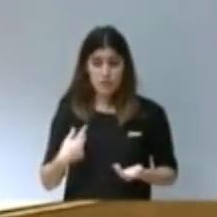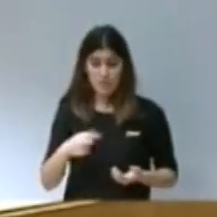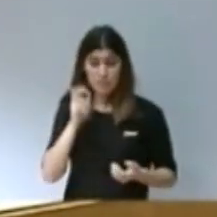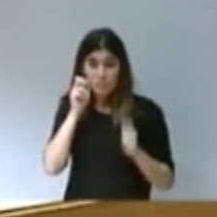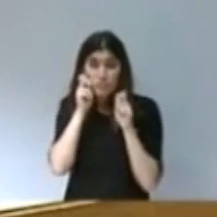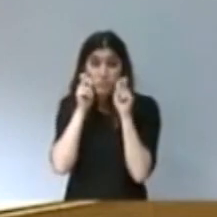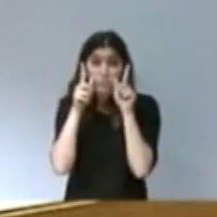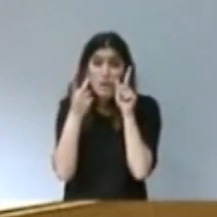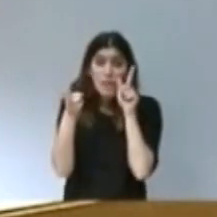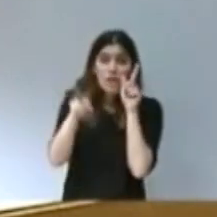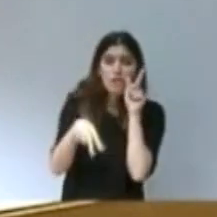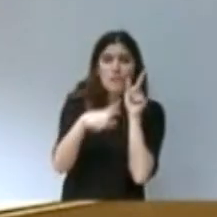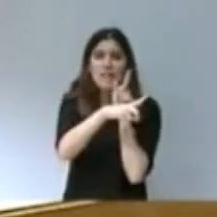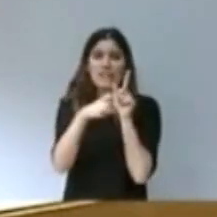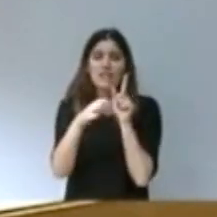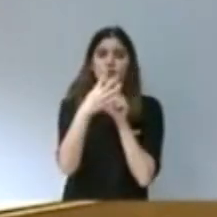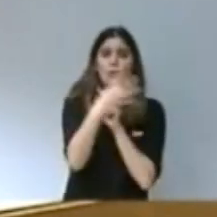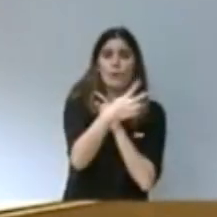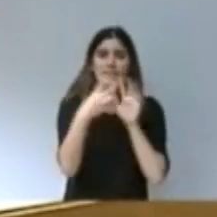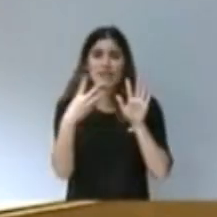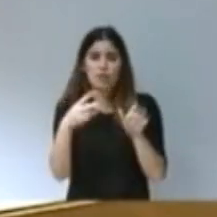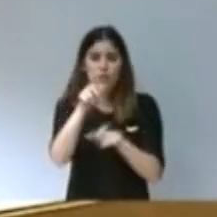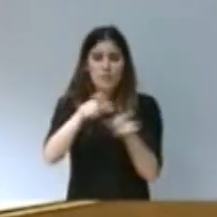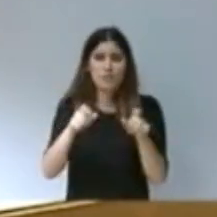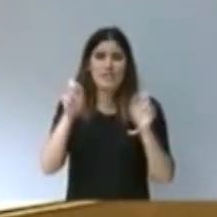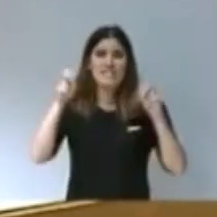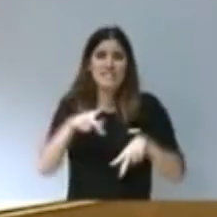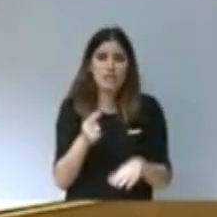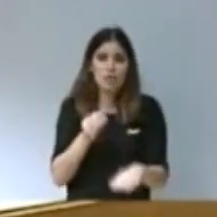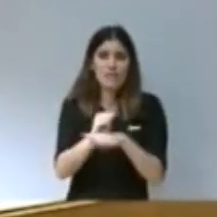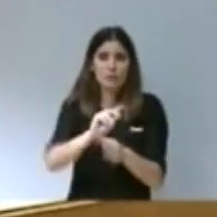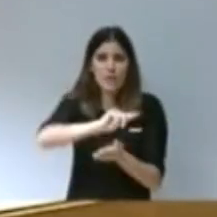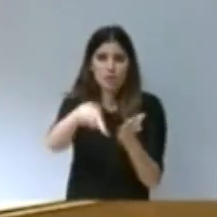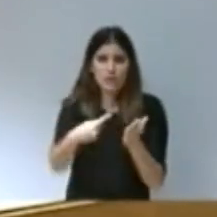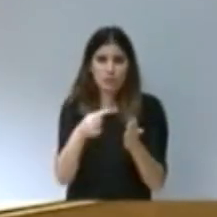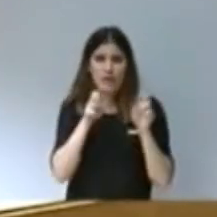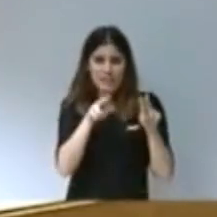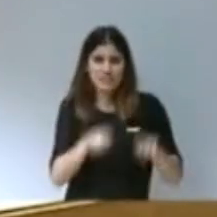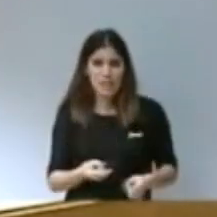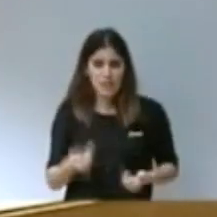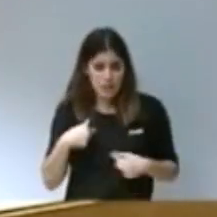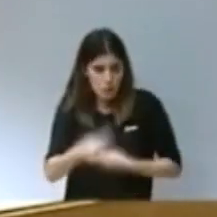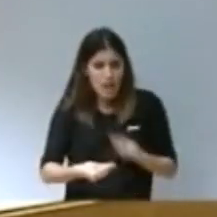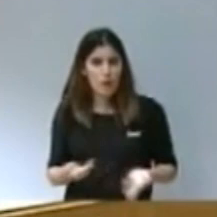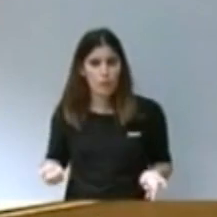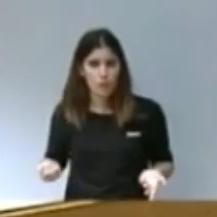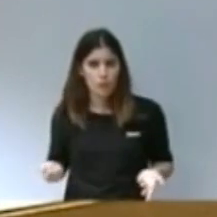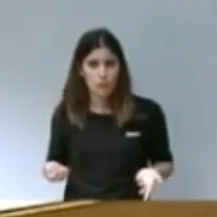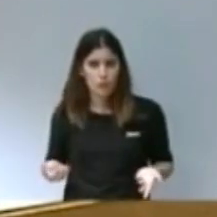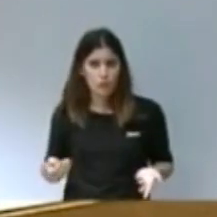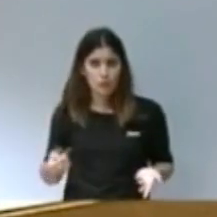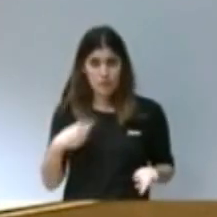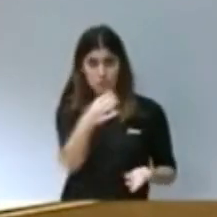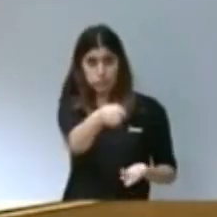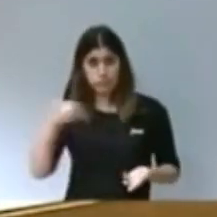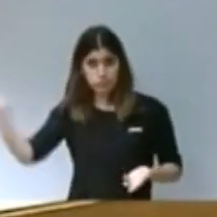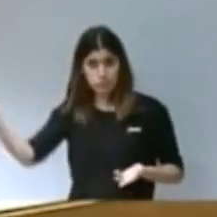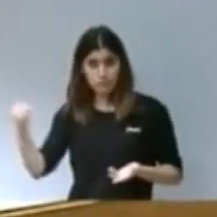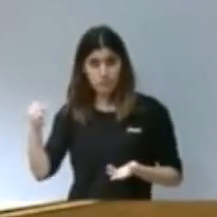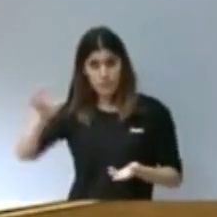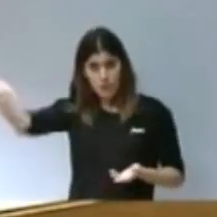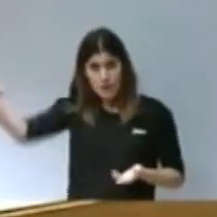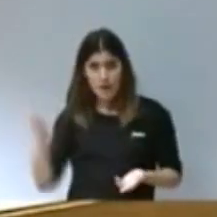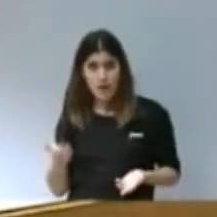trobar-me 2.148 persones sense cobertura contractual en les residències, que què tenia que jo fer? Traure-los de les